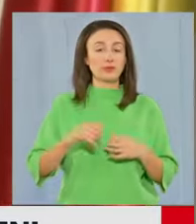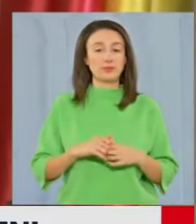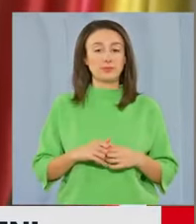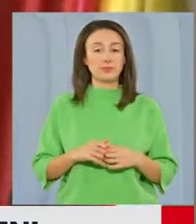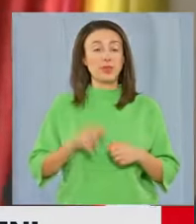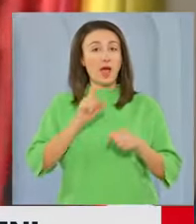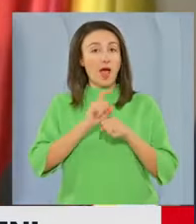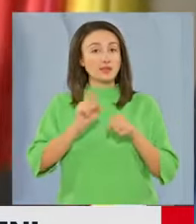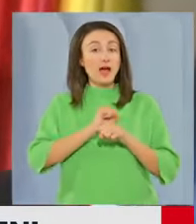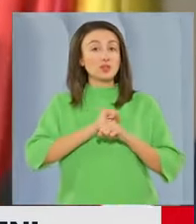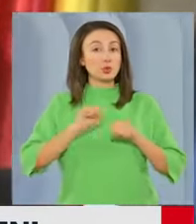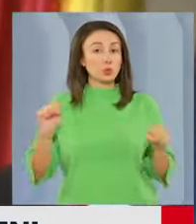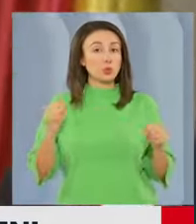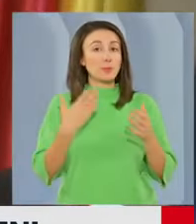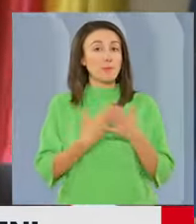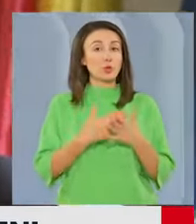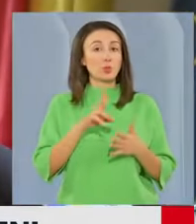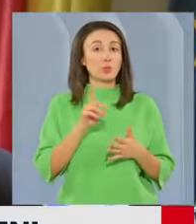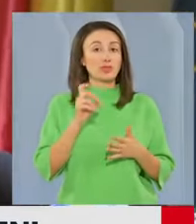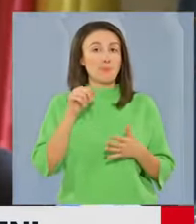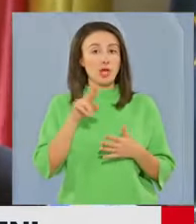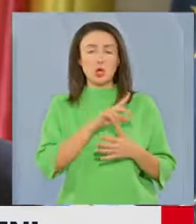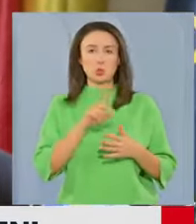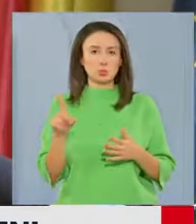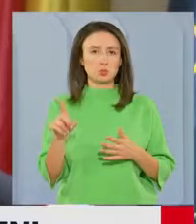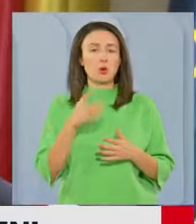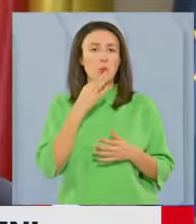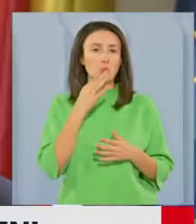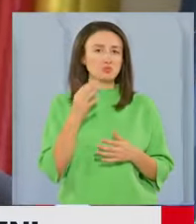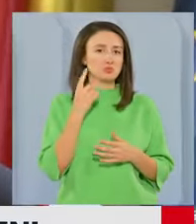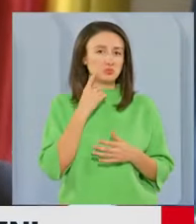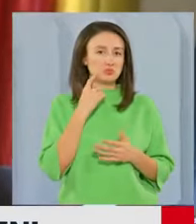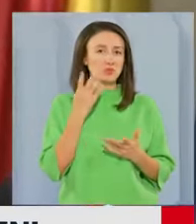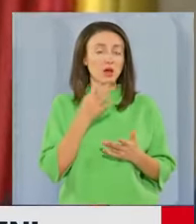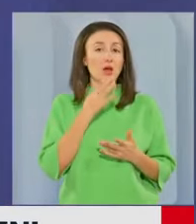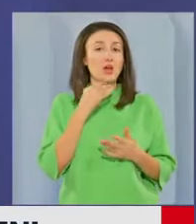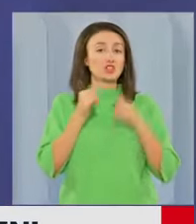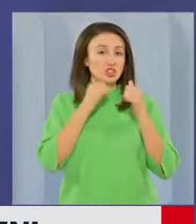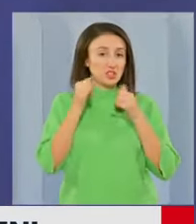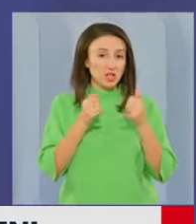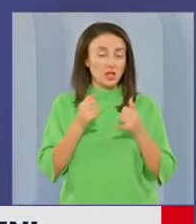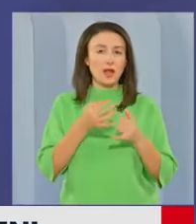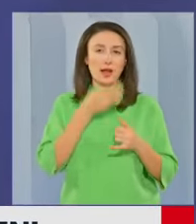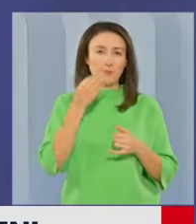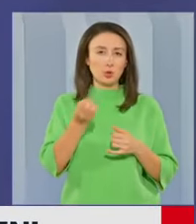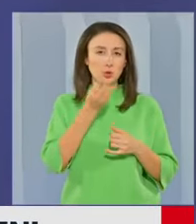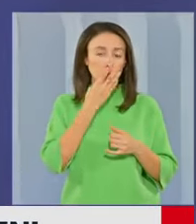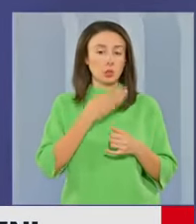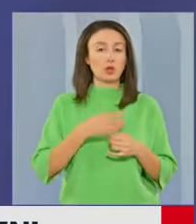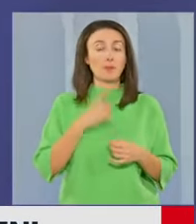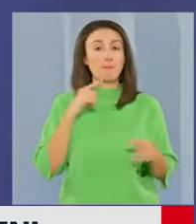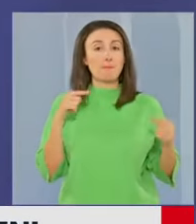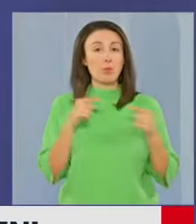lansând atacuri dure la adresa UDMR. Aceștia nu s-au sfiit să folosească jigniri și chiar replici pline de ură îndreptate la